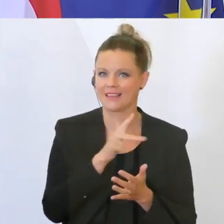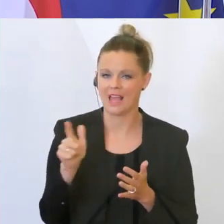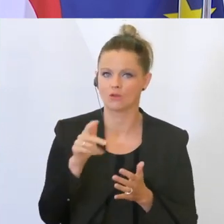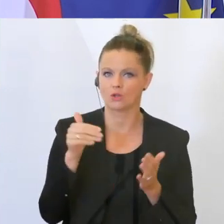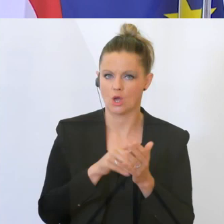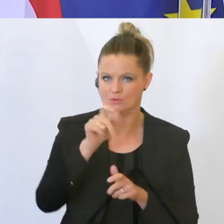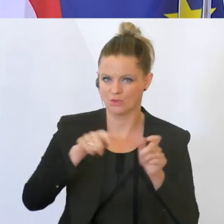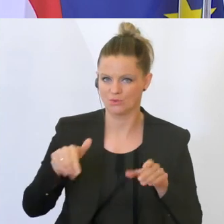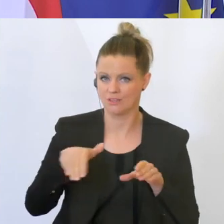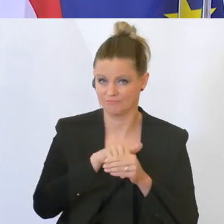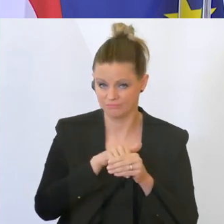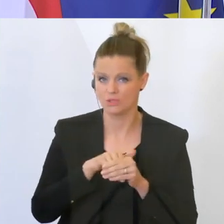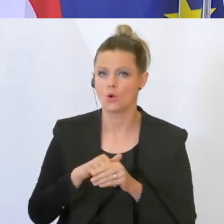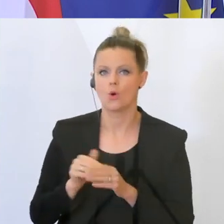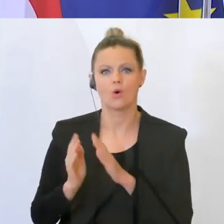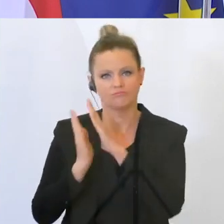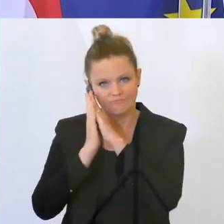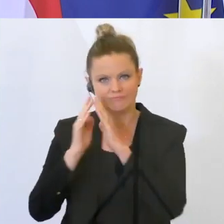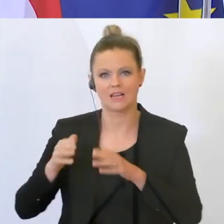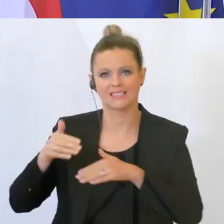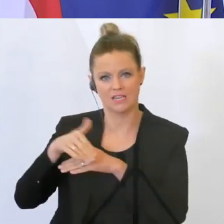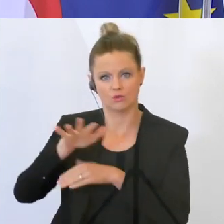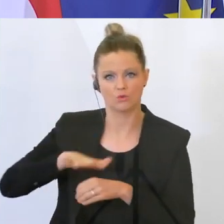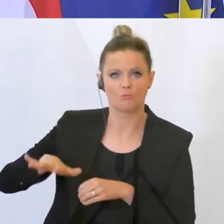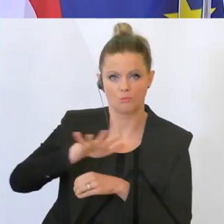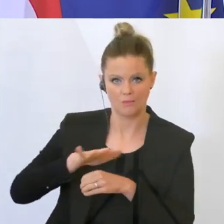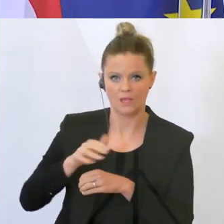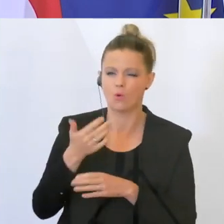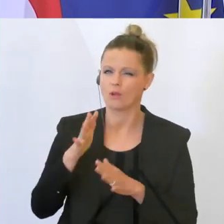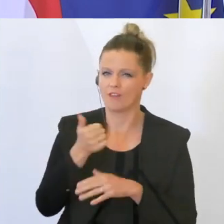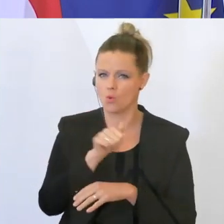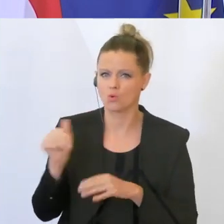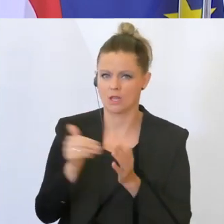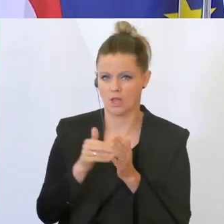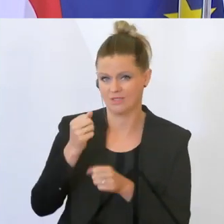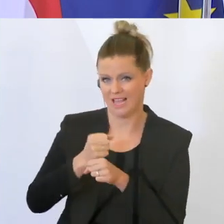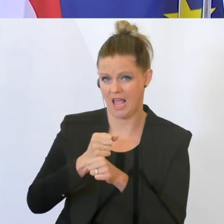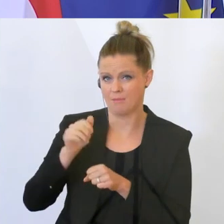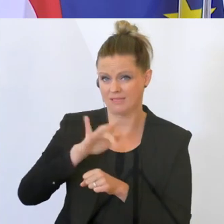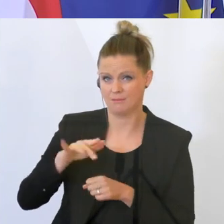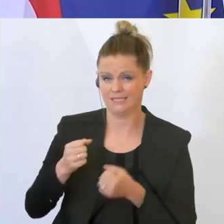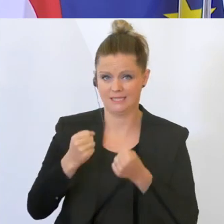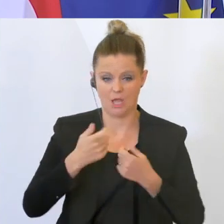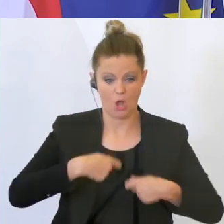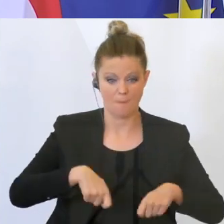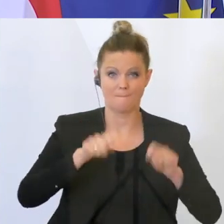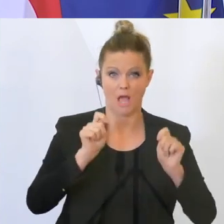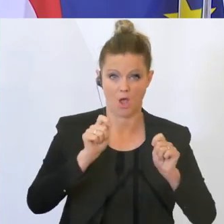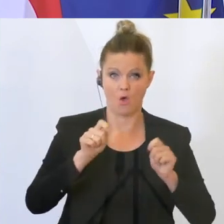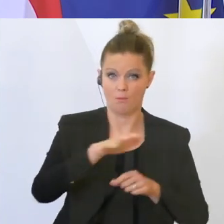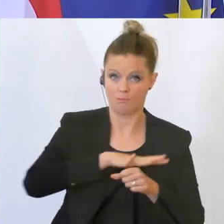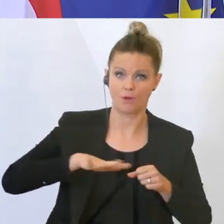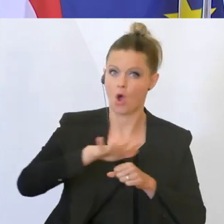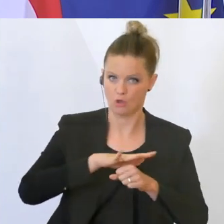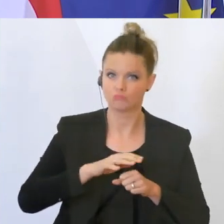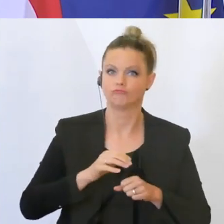Beschäftigte und in der Beherbergung und Gastronomie sind es rund 100.000 Arbeitsplätze. Der Bau fährt schon wieder deutlich hoch